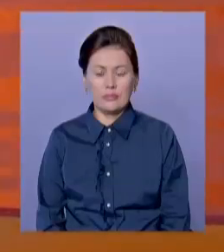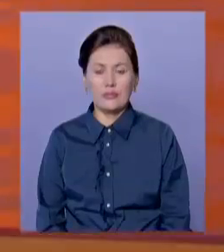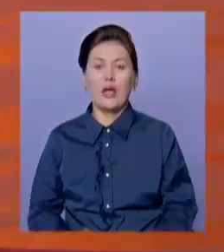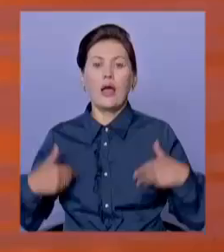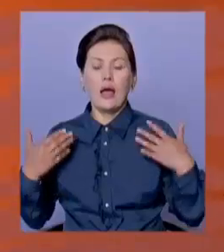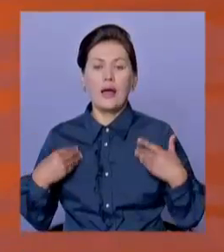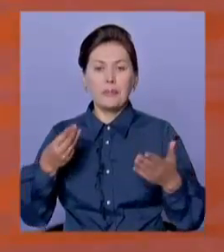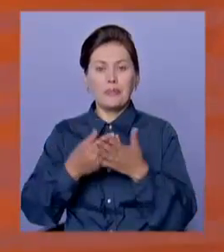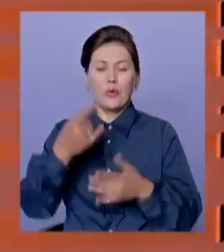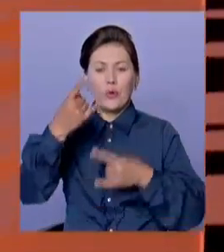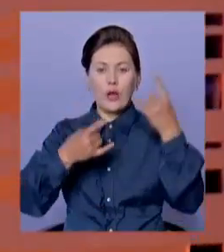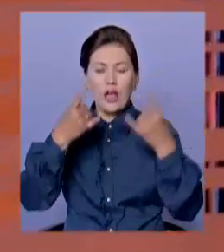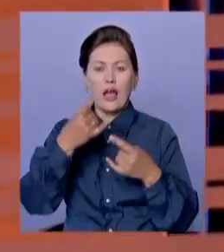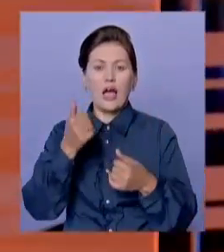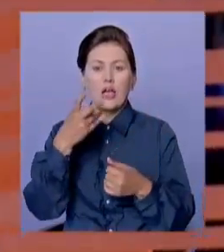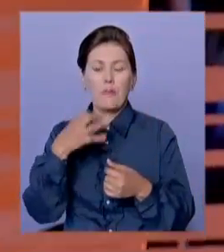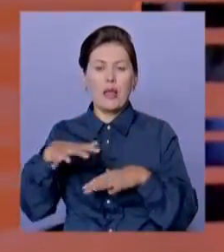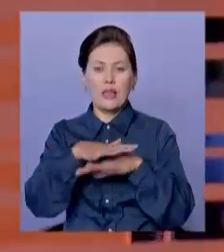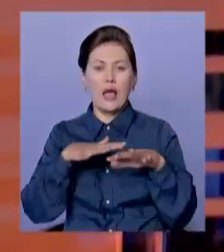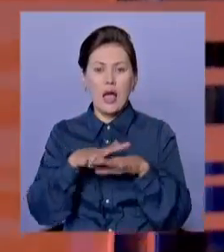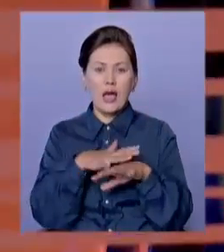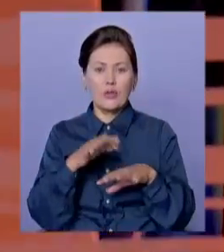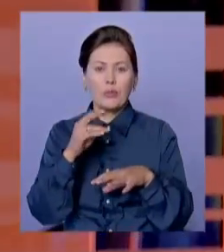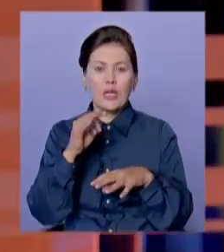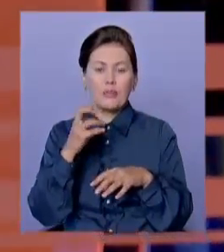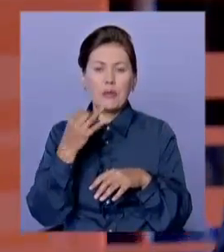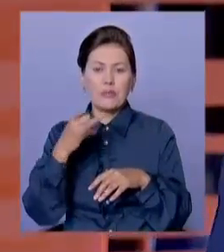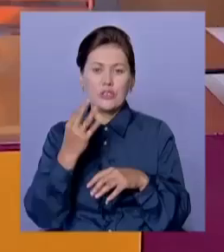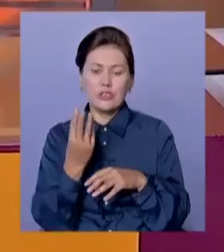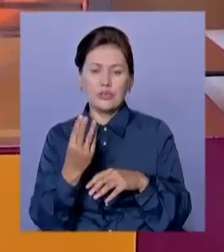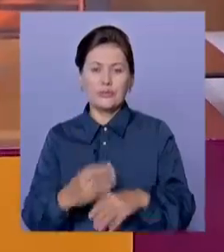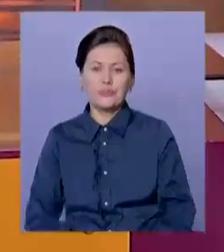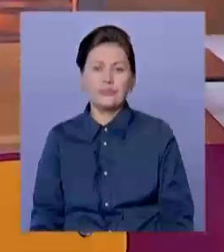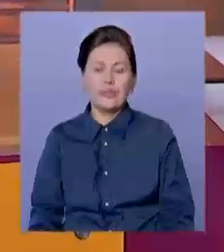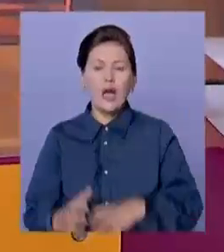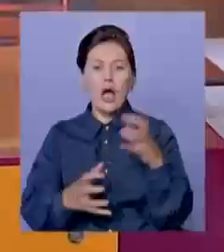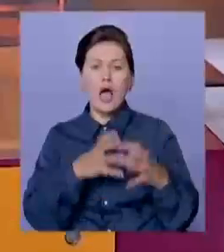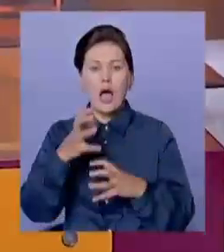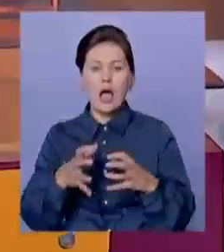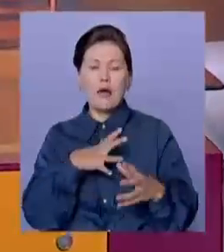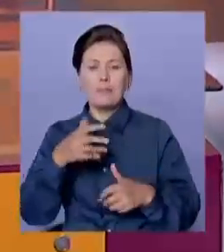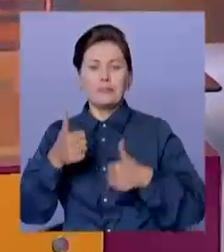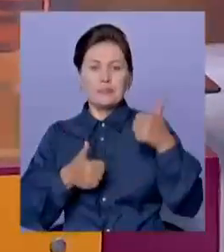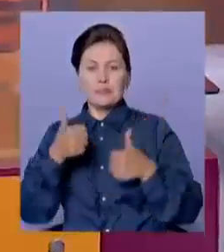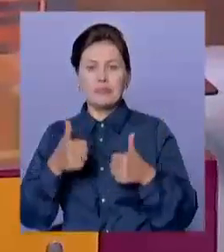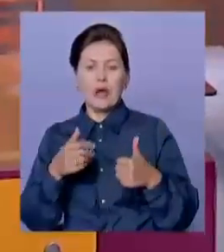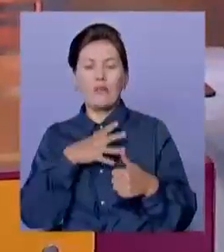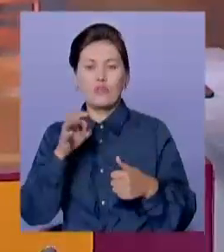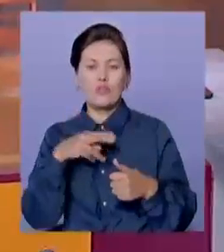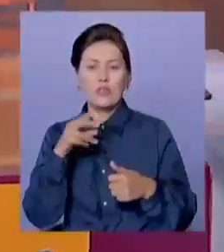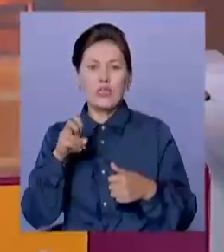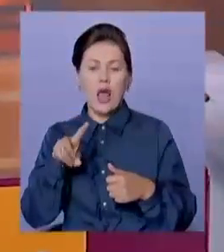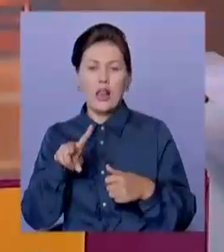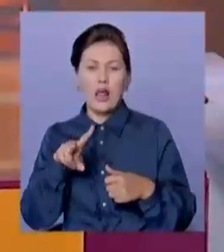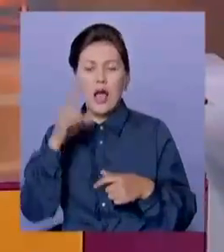Ассаламу алейкум, ардақты көрермен, эфирде ақшам алаңы, студияда Үмбет Әлімейміш. Халықаралық байрақты бәсеке, футсалдан финалда